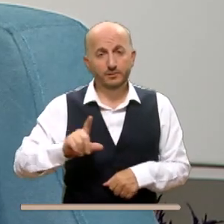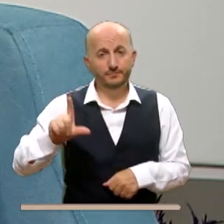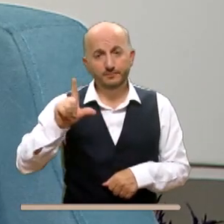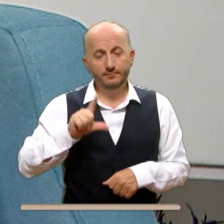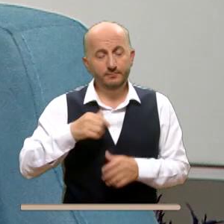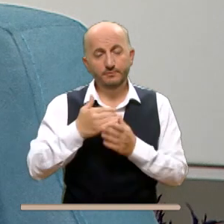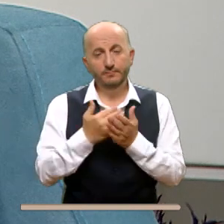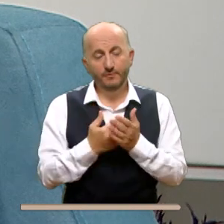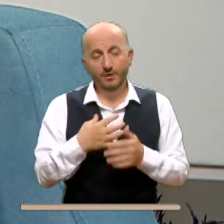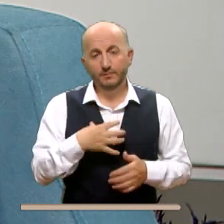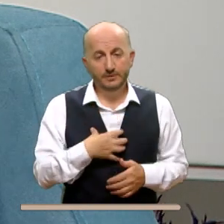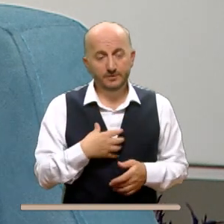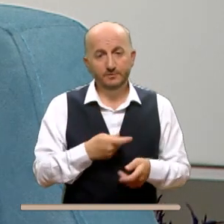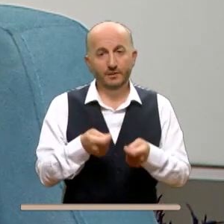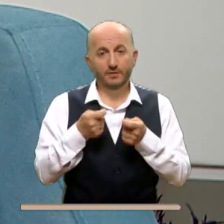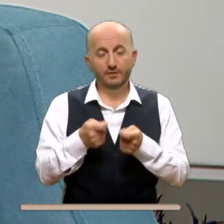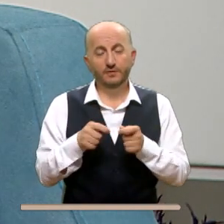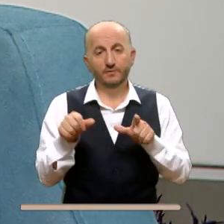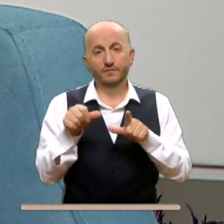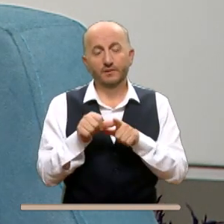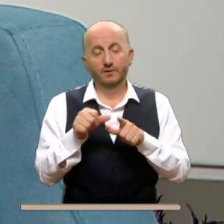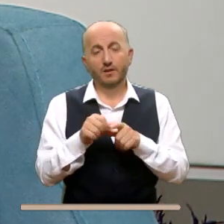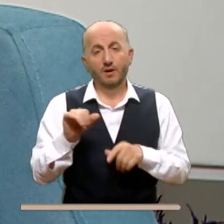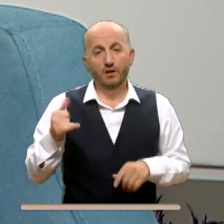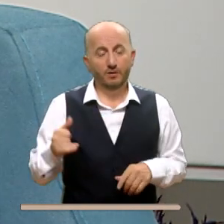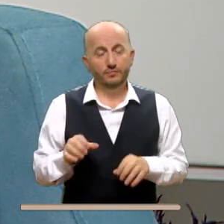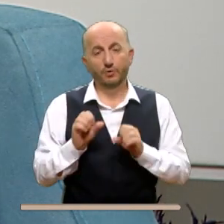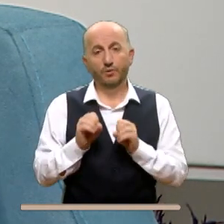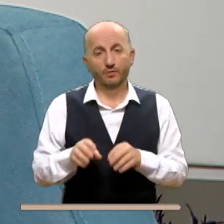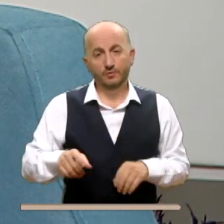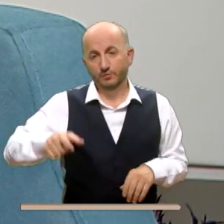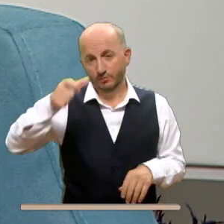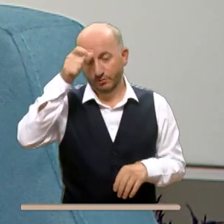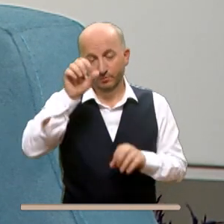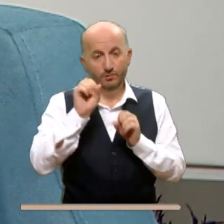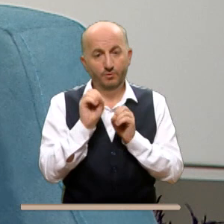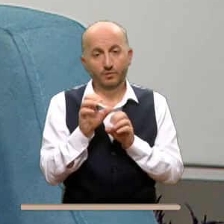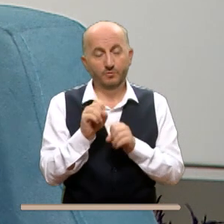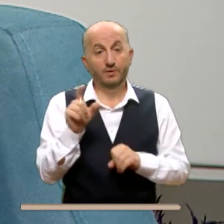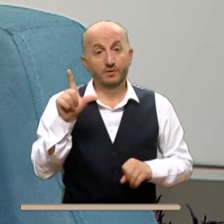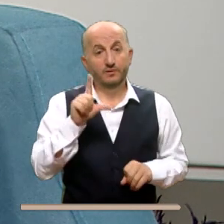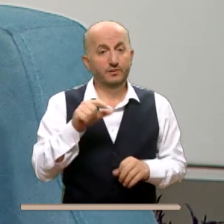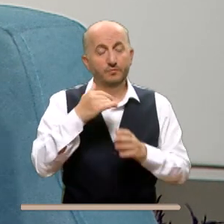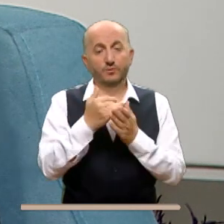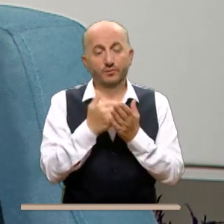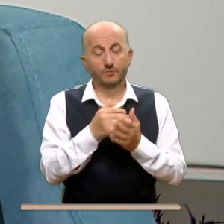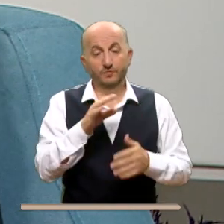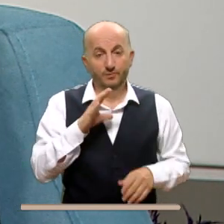sahip. Eğitim fakültemizde Arapça öğretmenliği, İngilizce öğretmenliği, Türkçe öğretmenliği lisans programımız var.